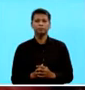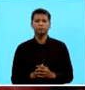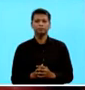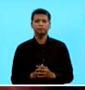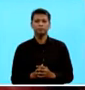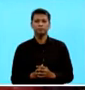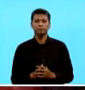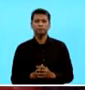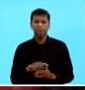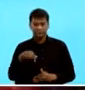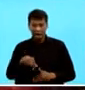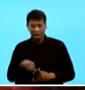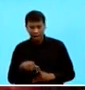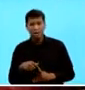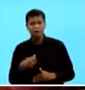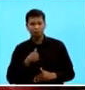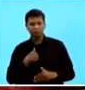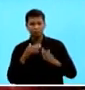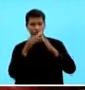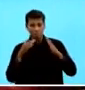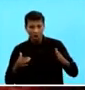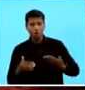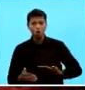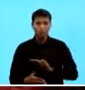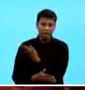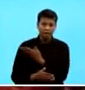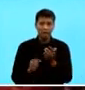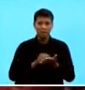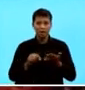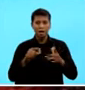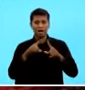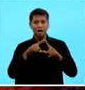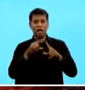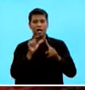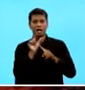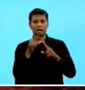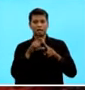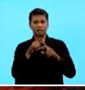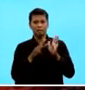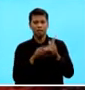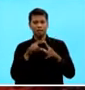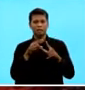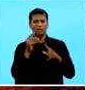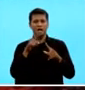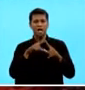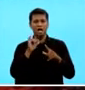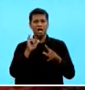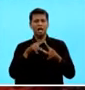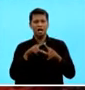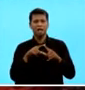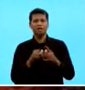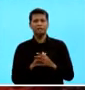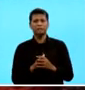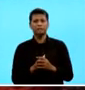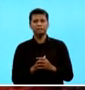duka dari almarhum Marten Lairaga, di mana korban